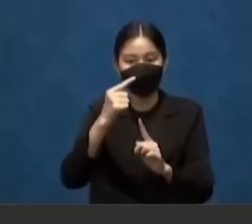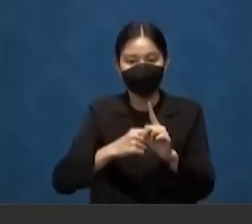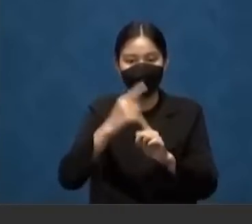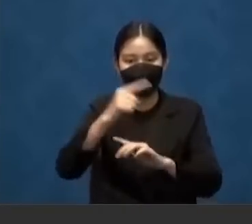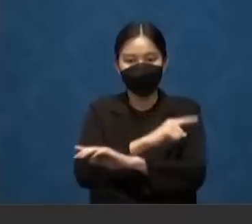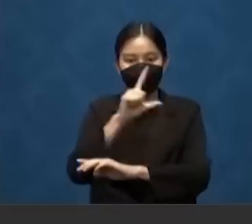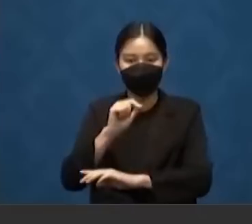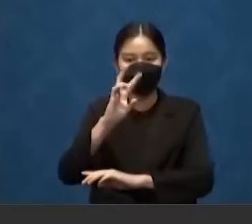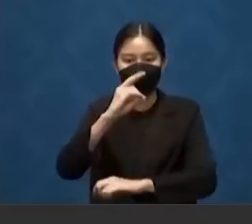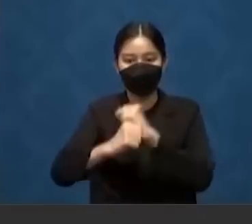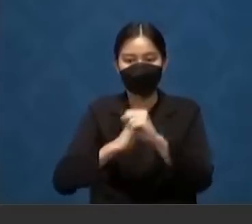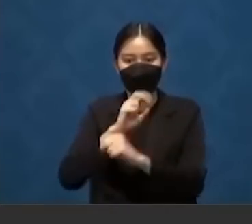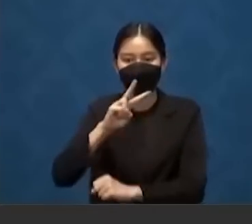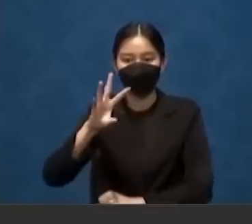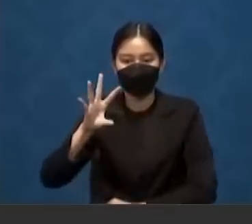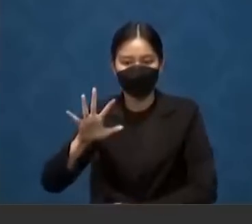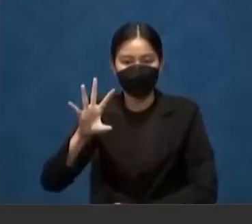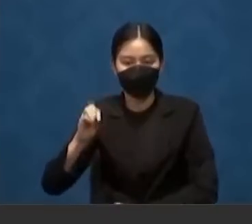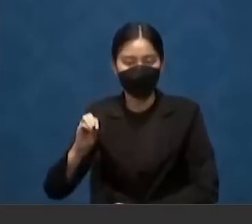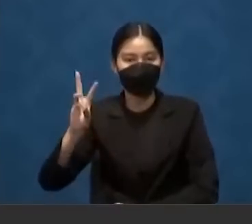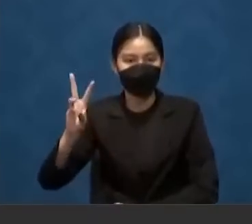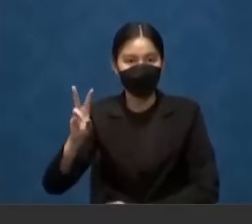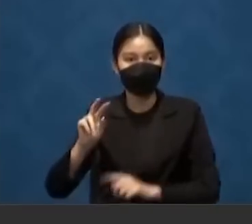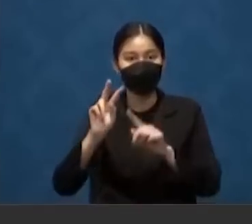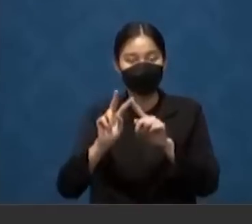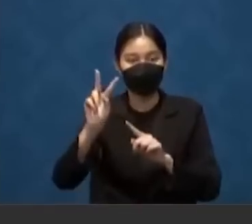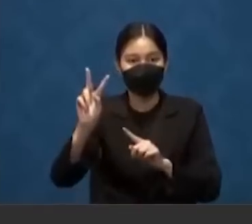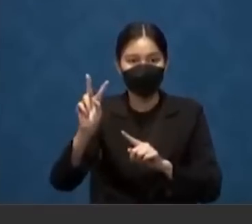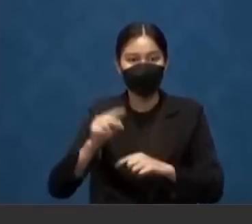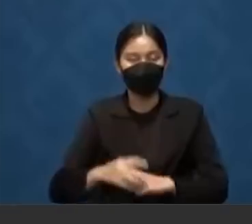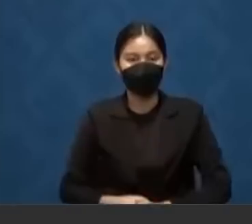ตั้งแต่วันที่ 27 ม. 266